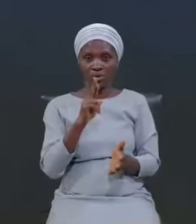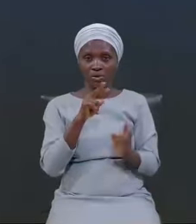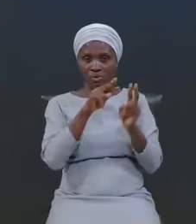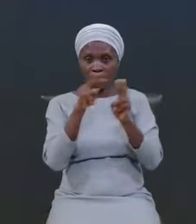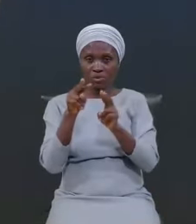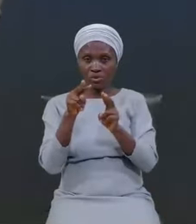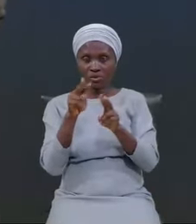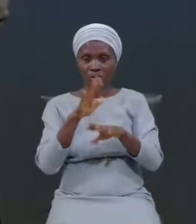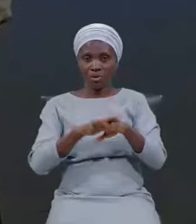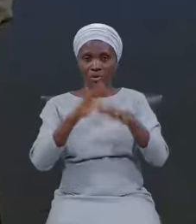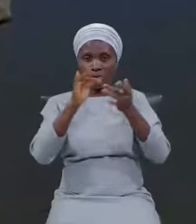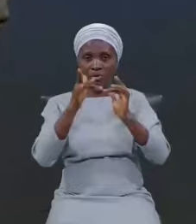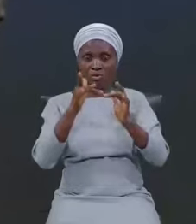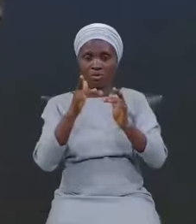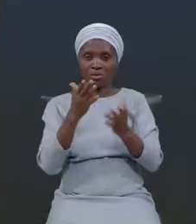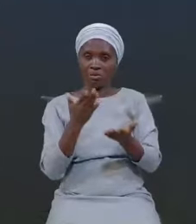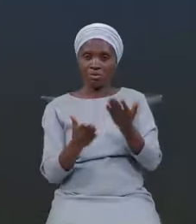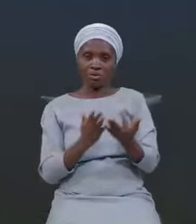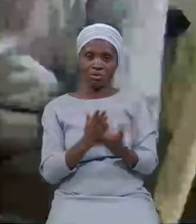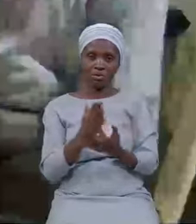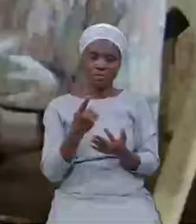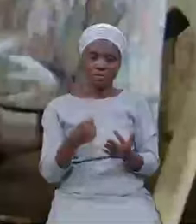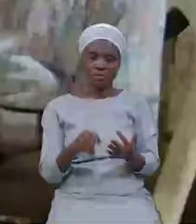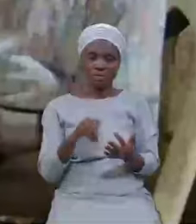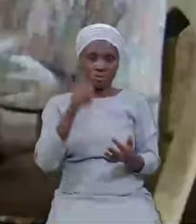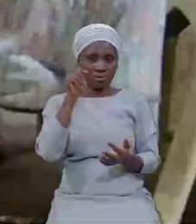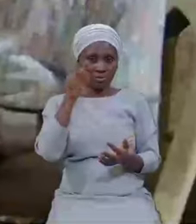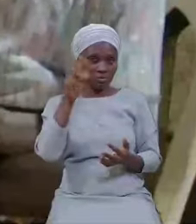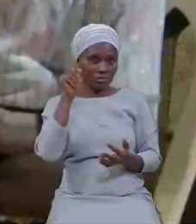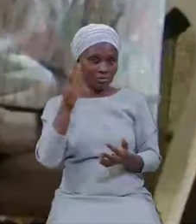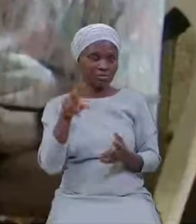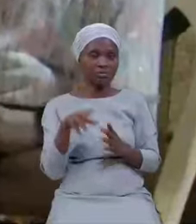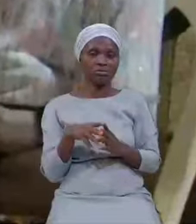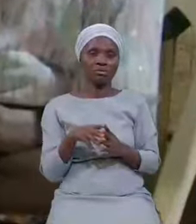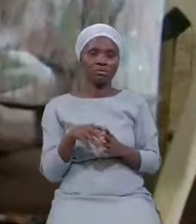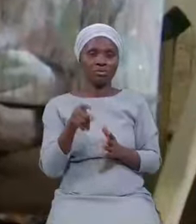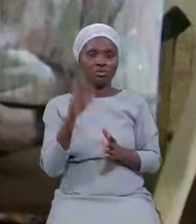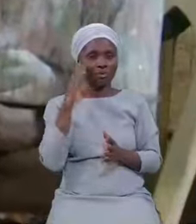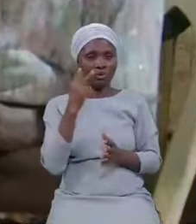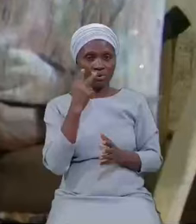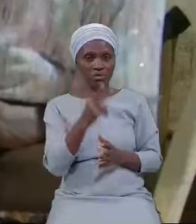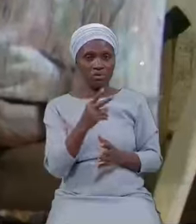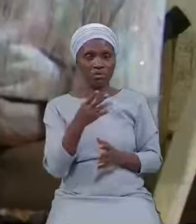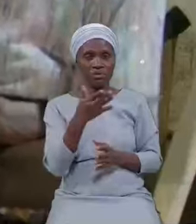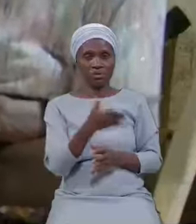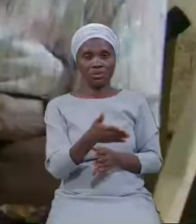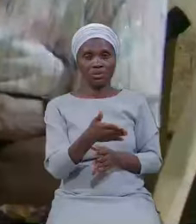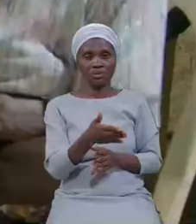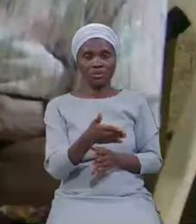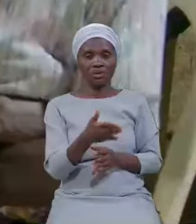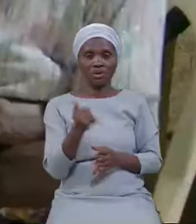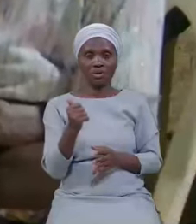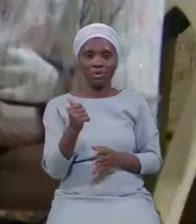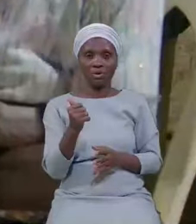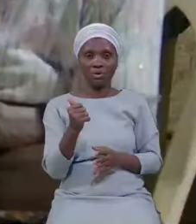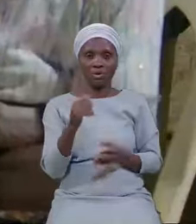à la télé ou vous nous suivez à la radio, il y a un lien qui s'affiche sur lequel